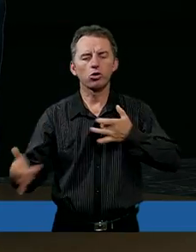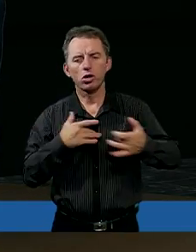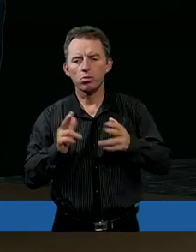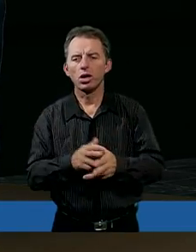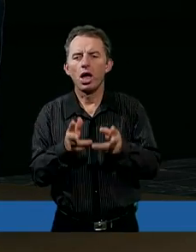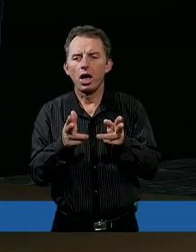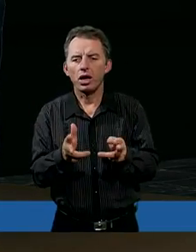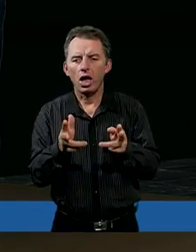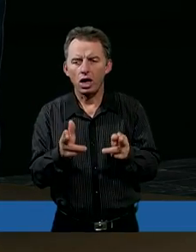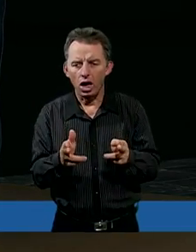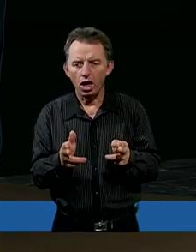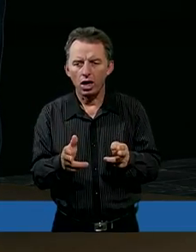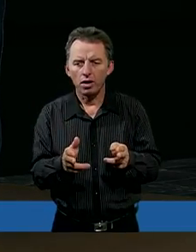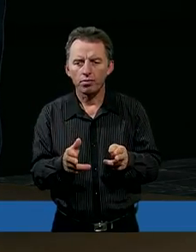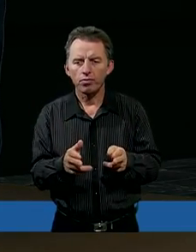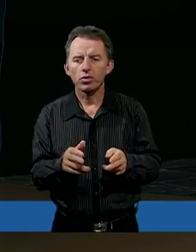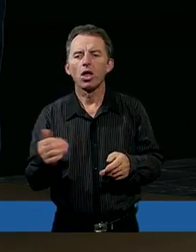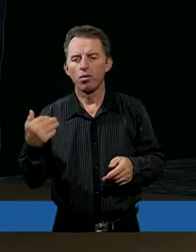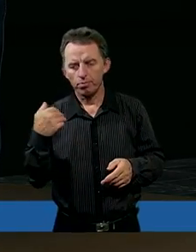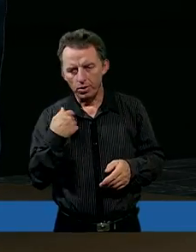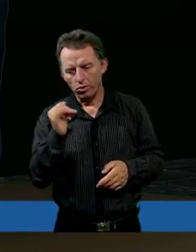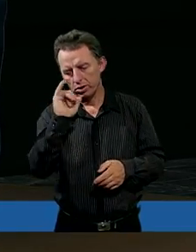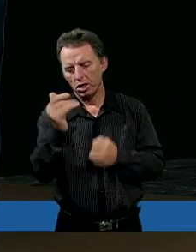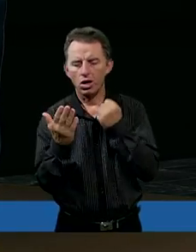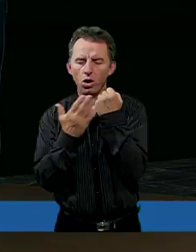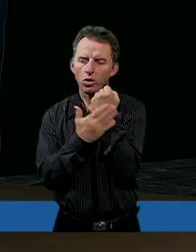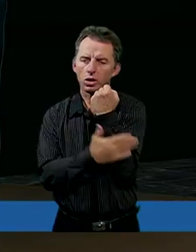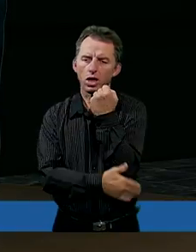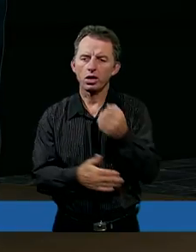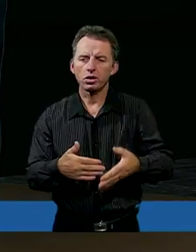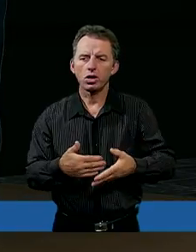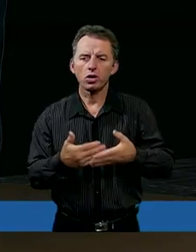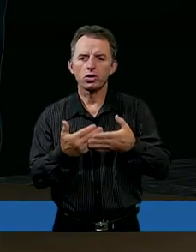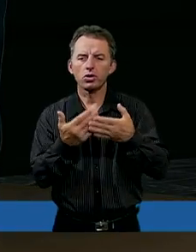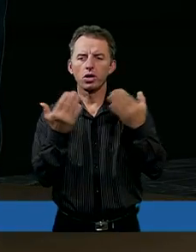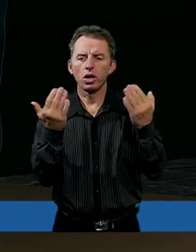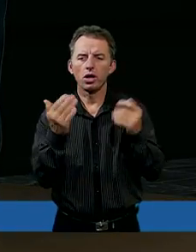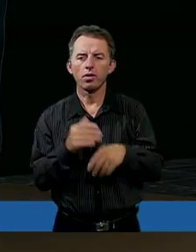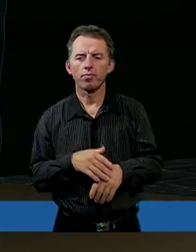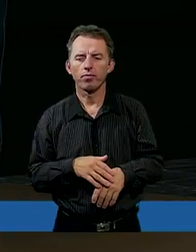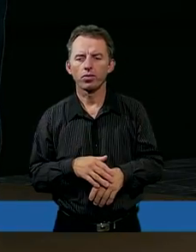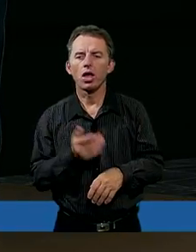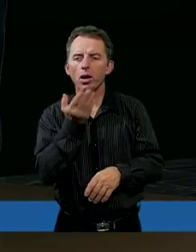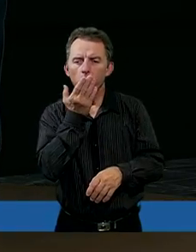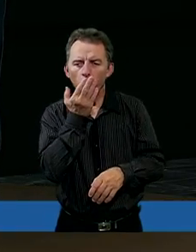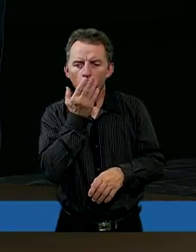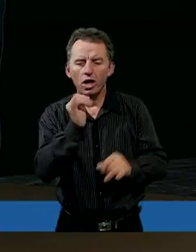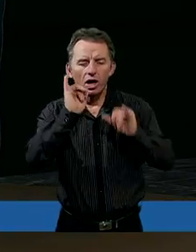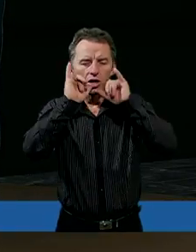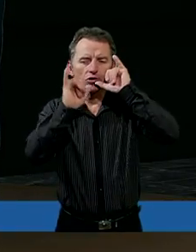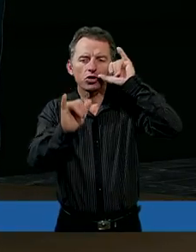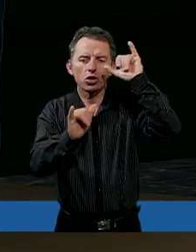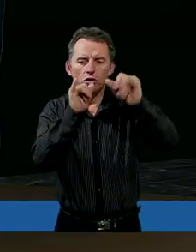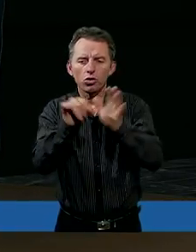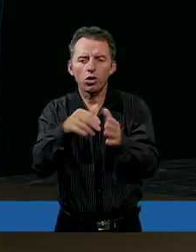raka i już to były jego ostatnie dni. To mówi, krzyczał do